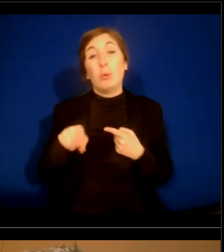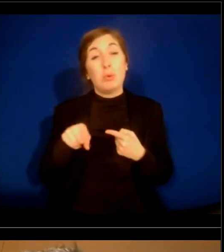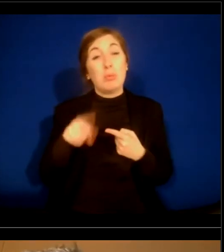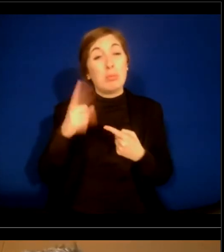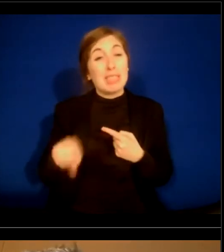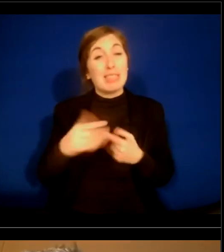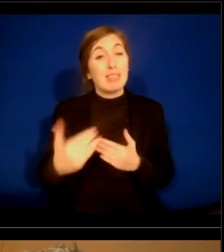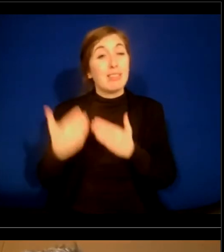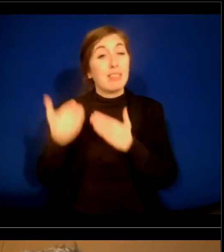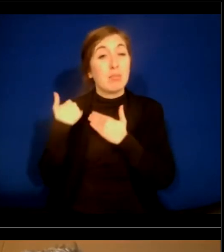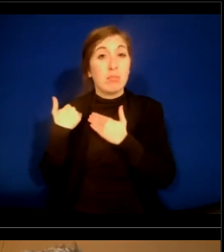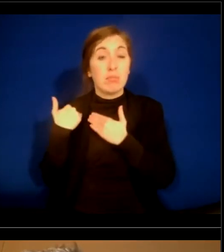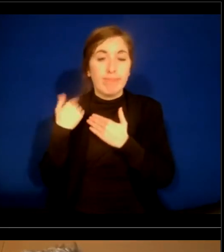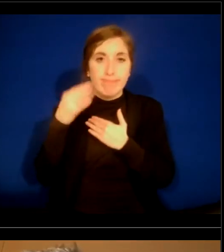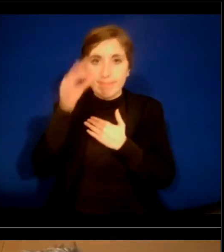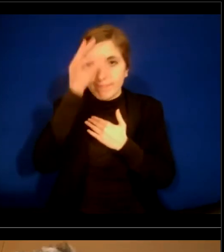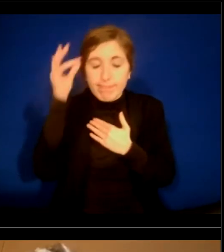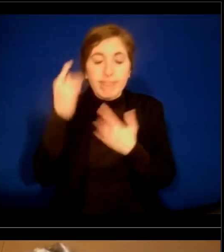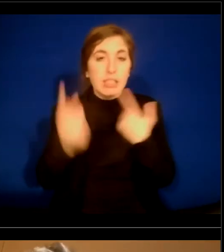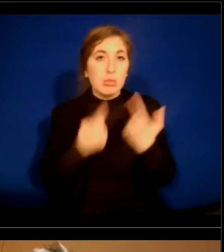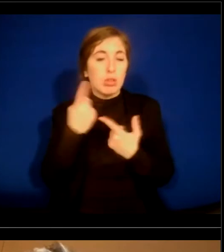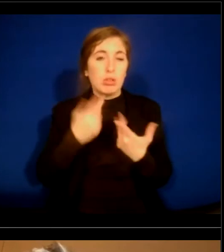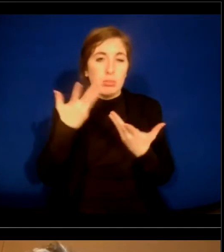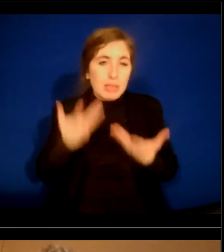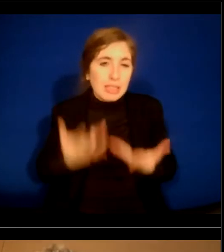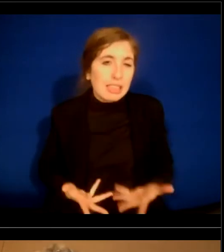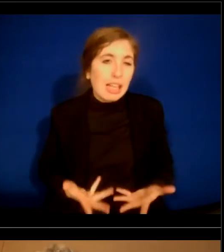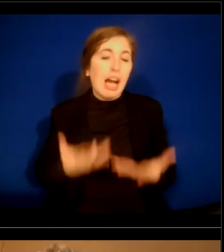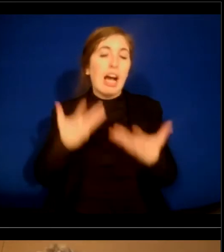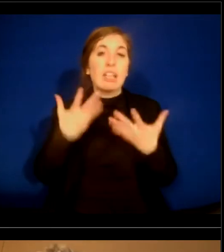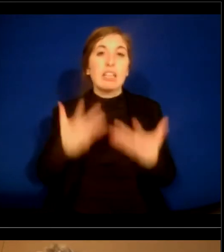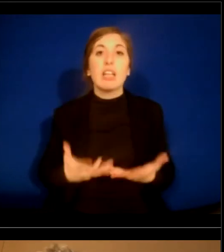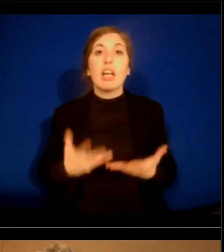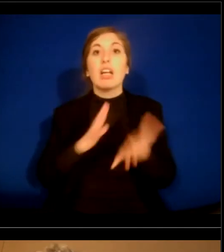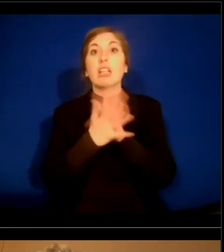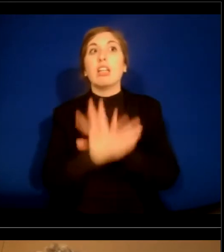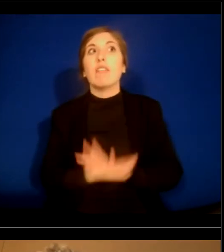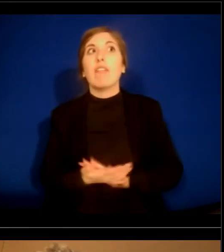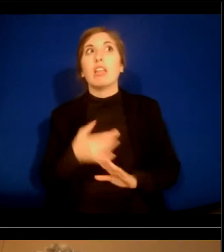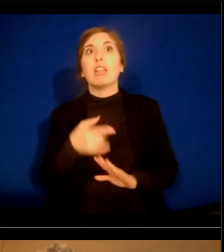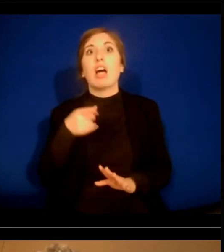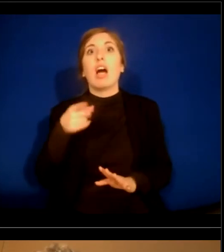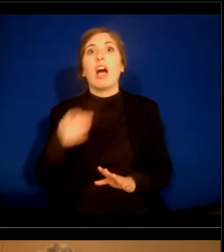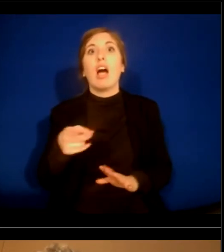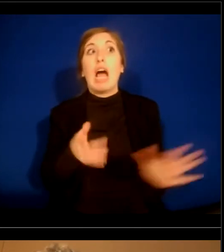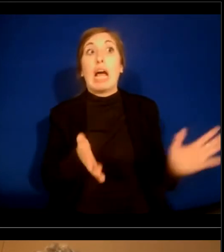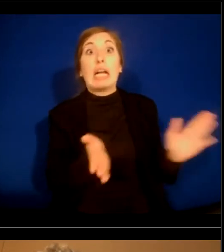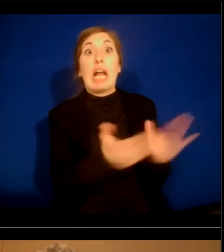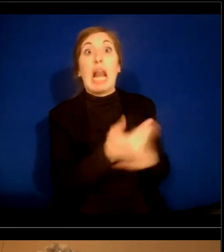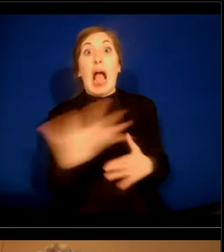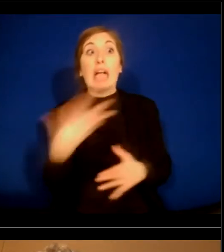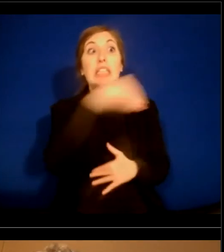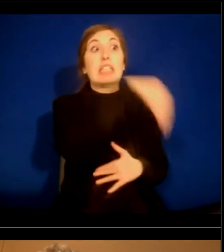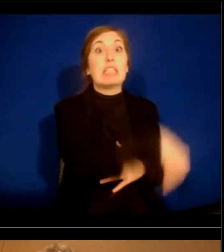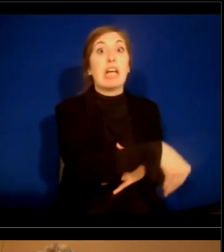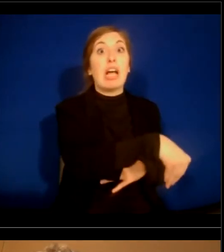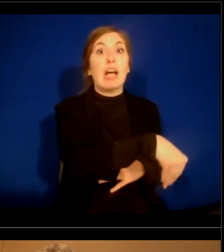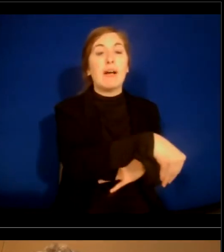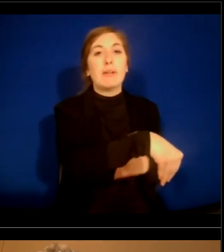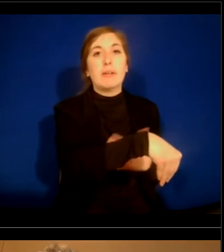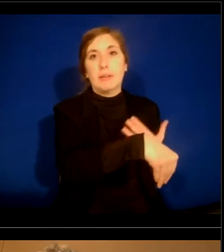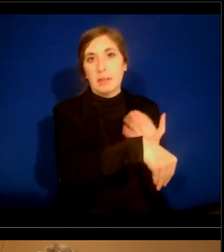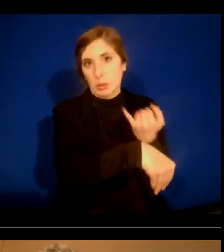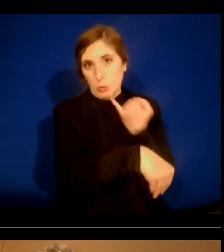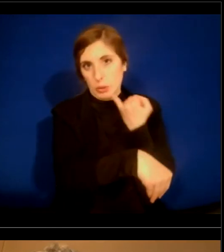situazione drammatica, e quindi anche l'inserimento, insomma, in questo momento nelle classi così non è così